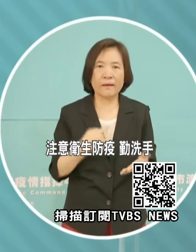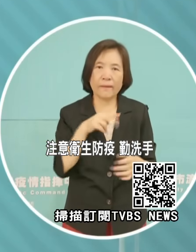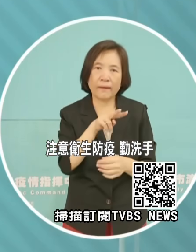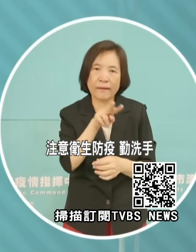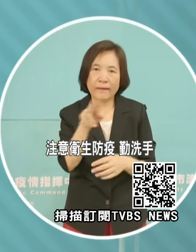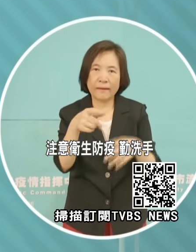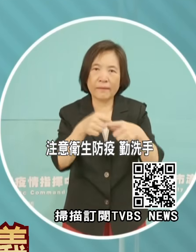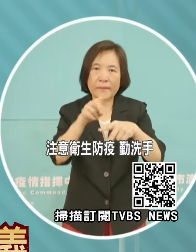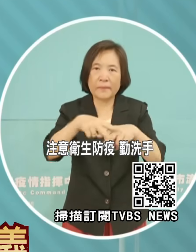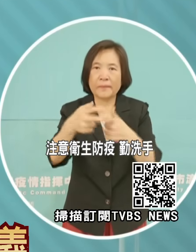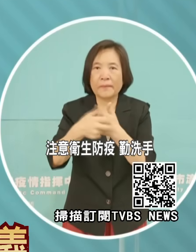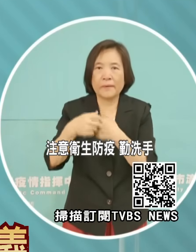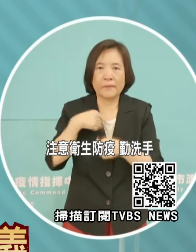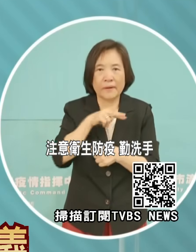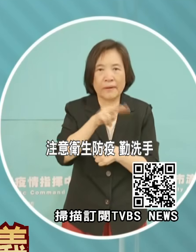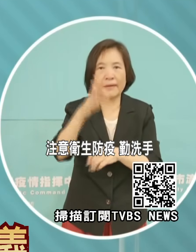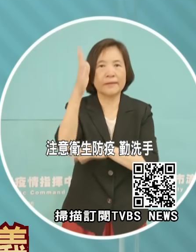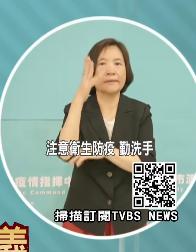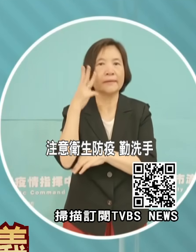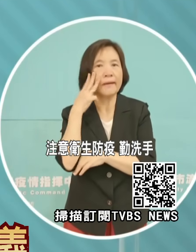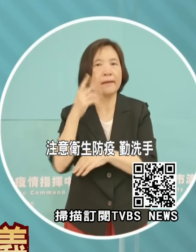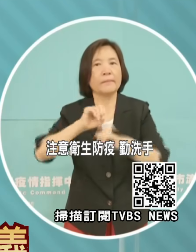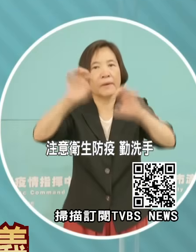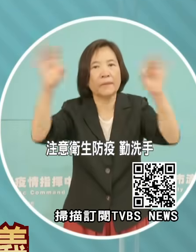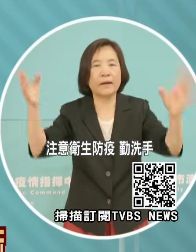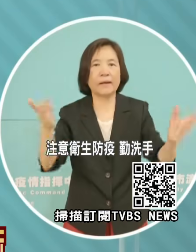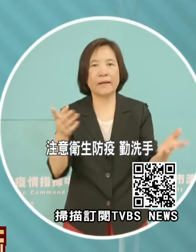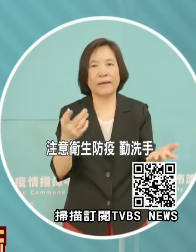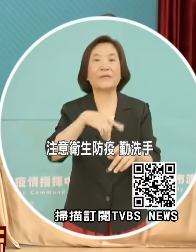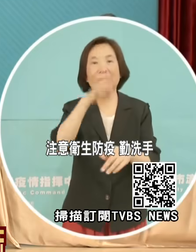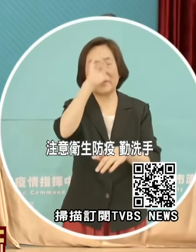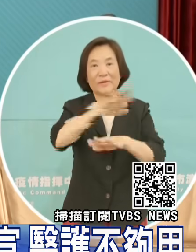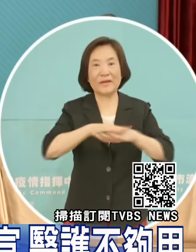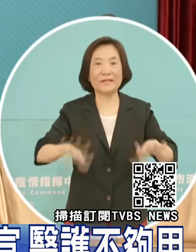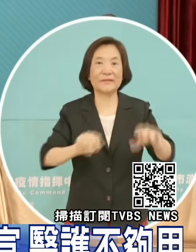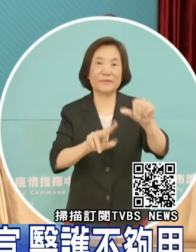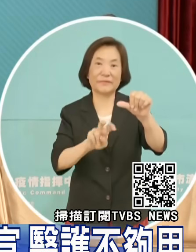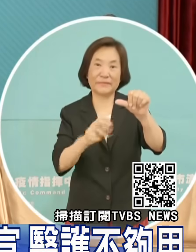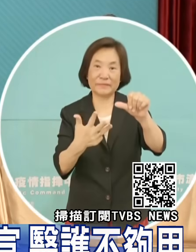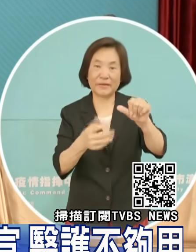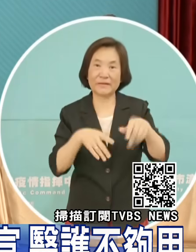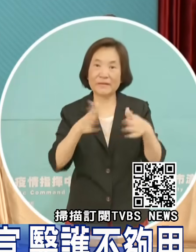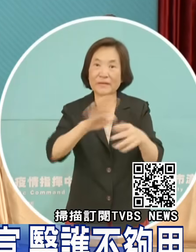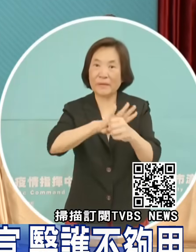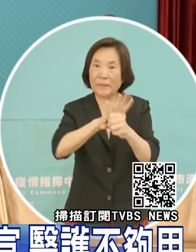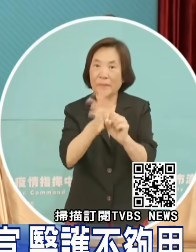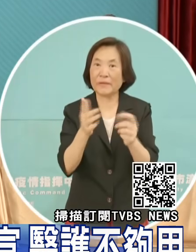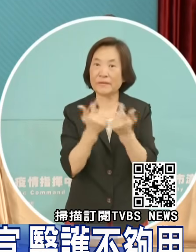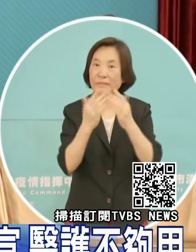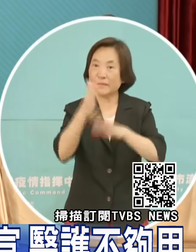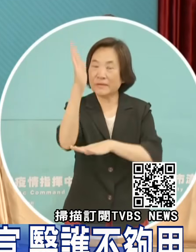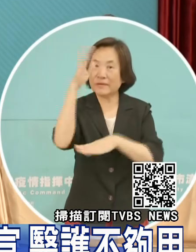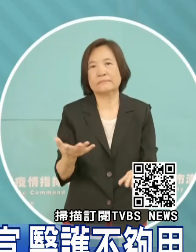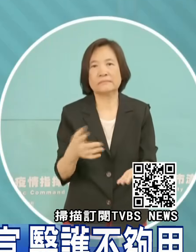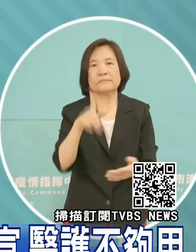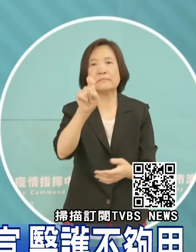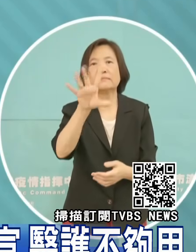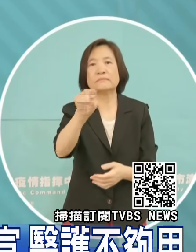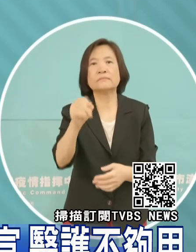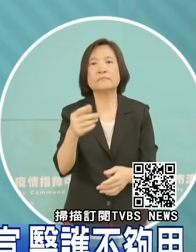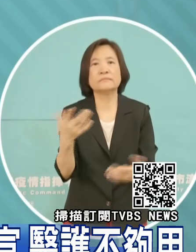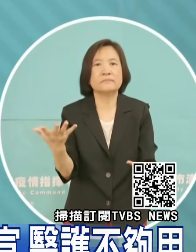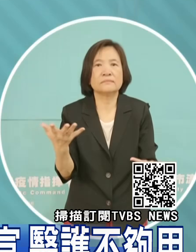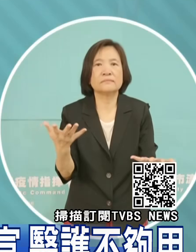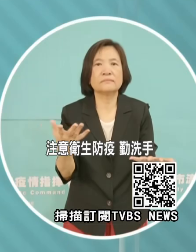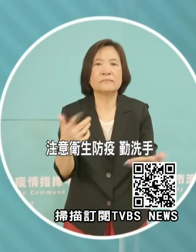去政治意义、宣传意义，大概实质意义嘛。 台北市长柯文哲炮口对准中央，又猛又